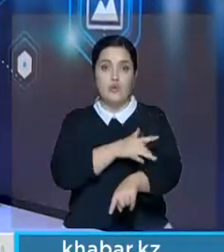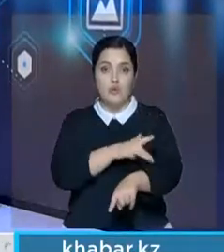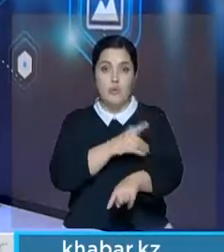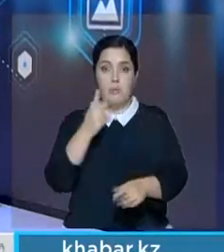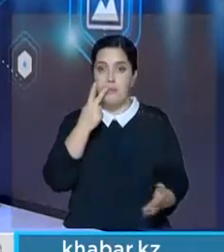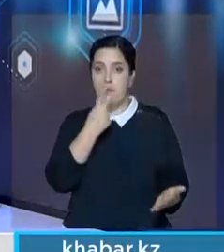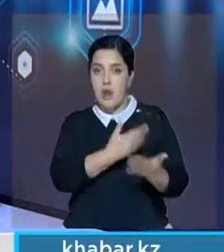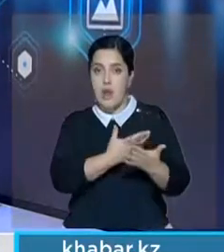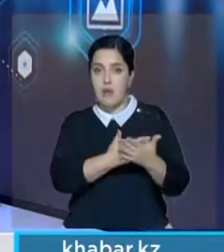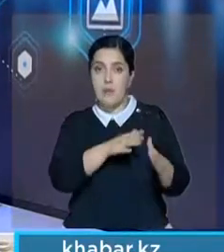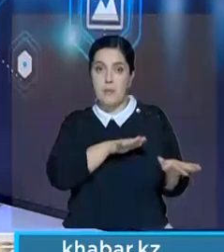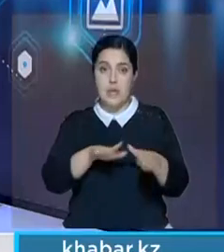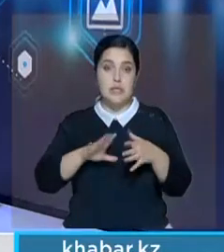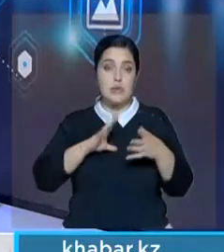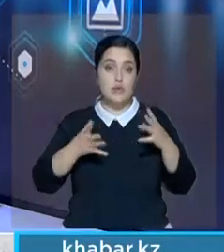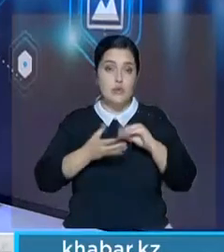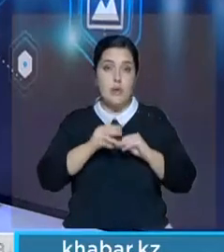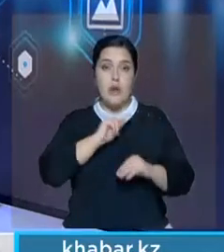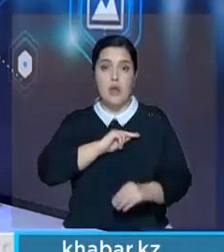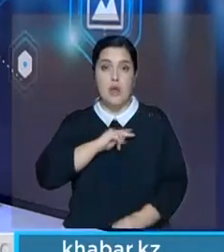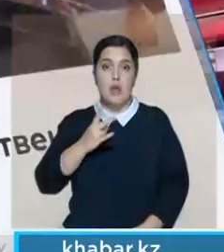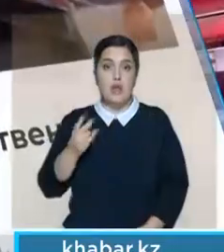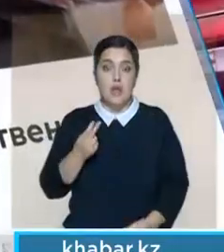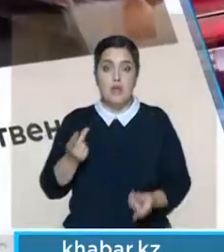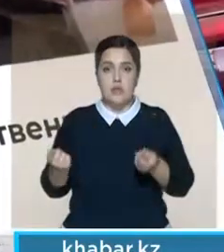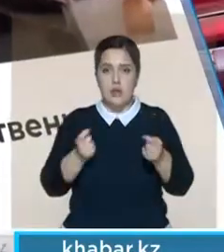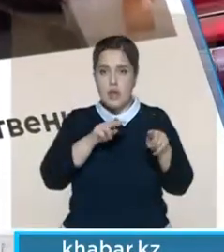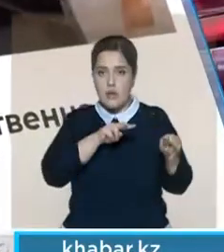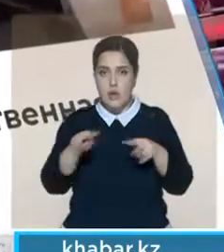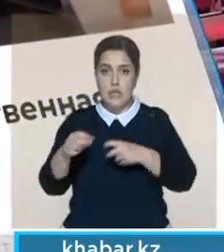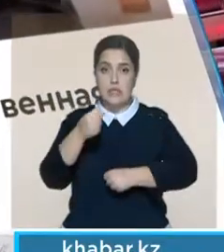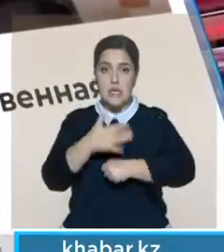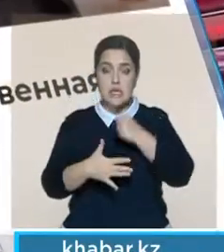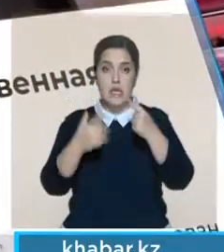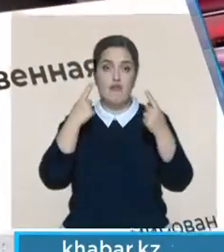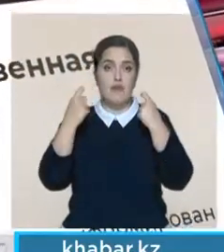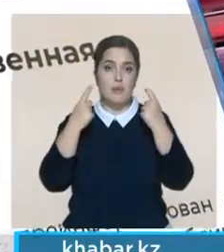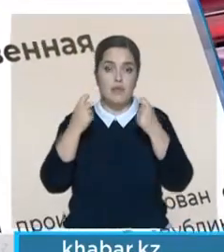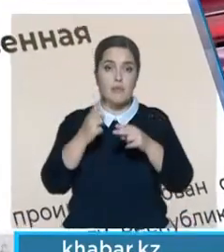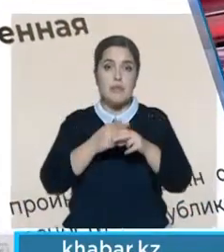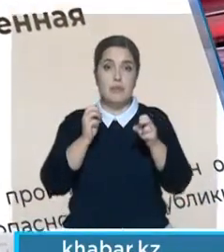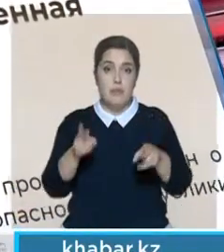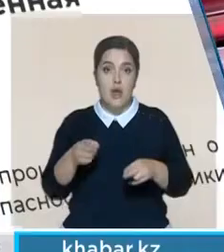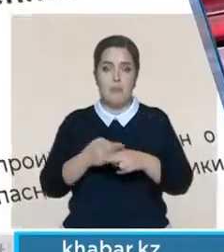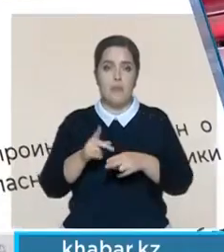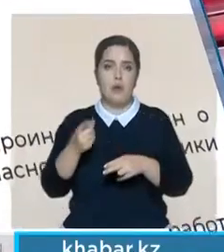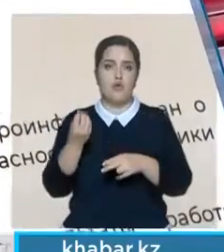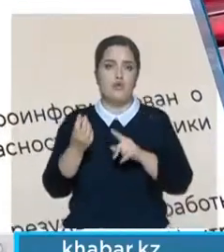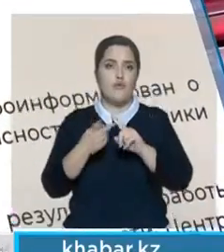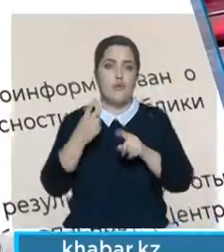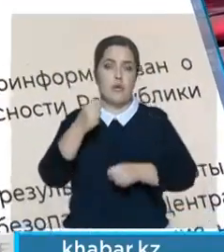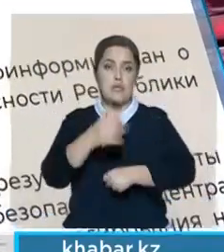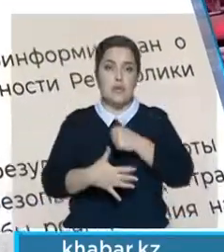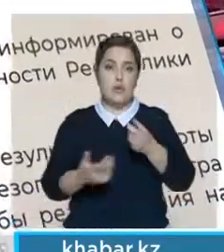ему продемонстрировали процесс и результаты работы Национального координационного центра информбезопасности, Центра управления